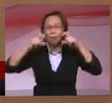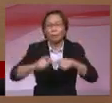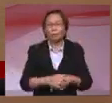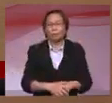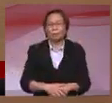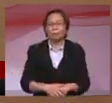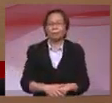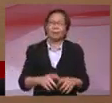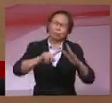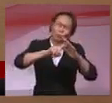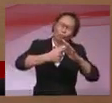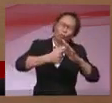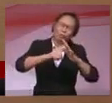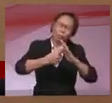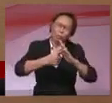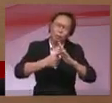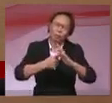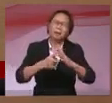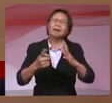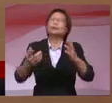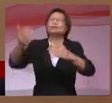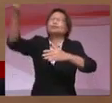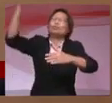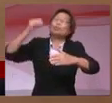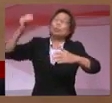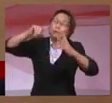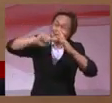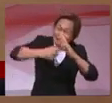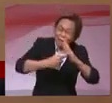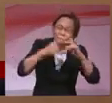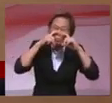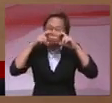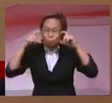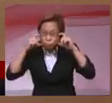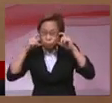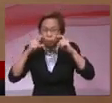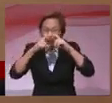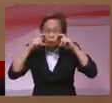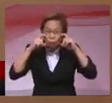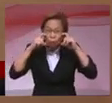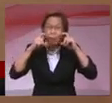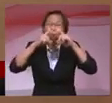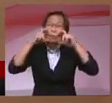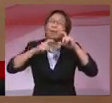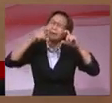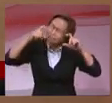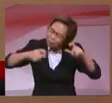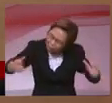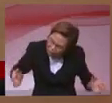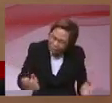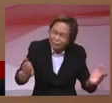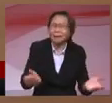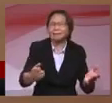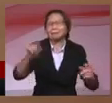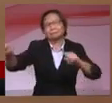dalam daripada mula lagi tentang pelitup muka ini adalah pelitup muka digalakkan berada di